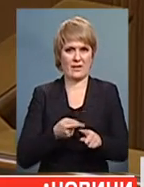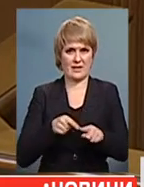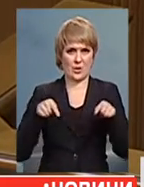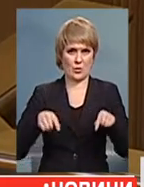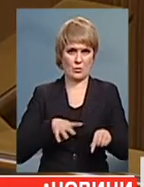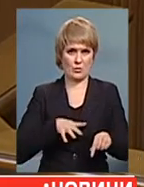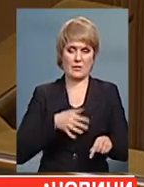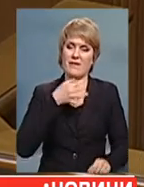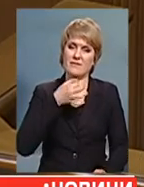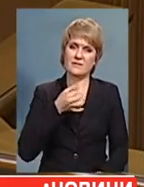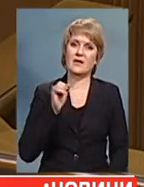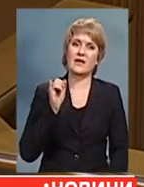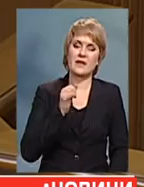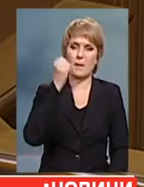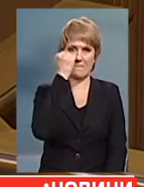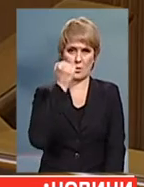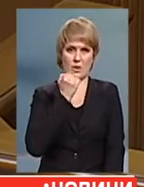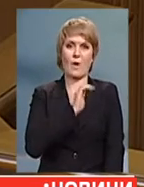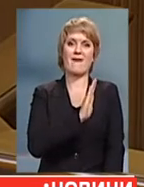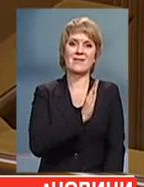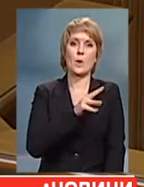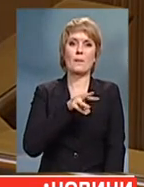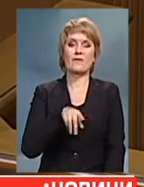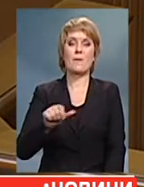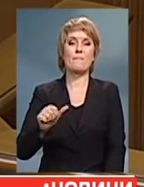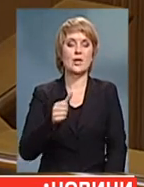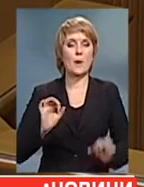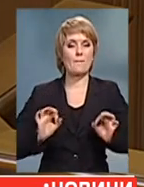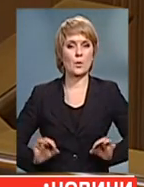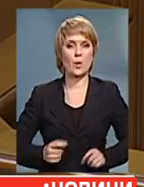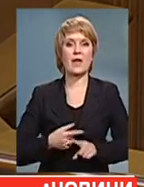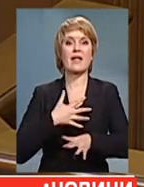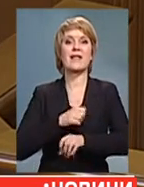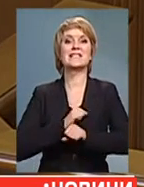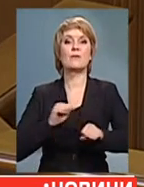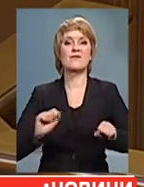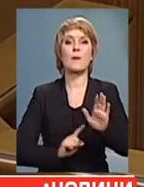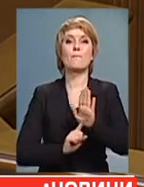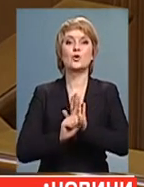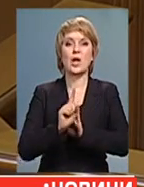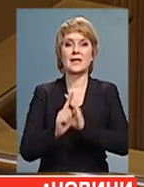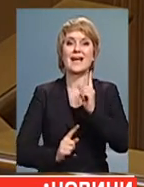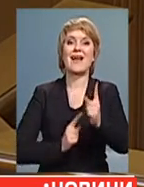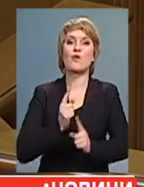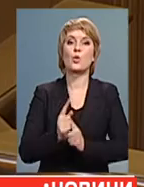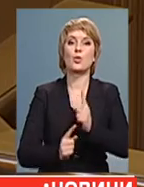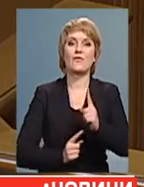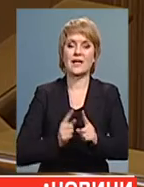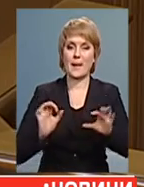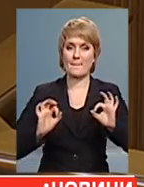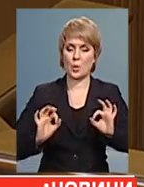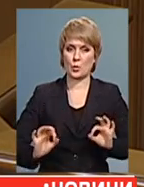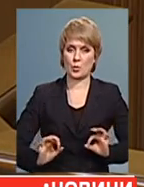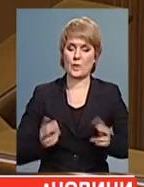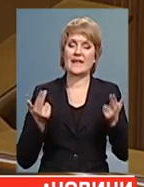і подяку Віктору Миколаївичу за те, що він перший прокурор, який насмілився почати реформувати прокуратуру. Да,